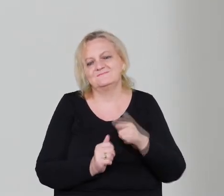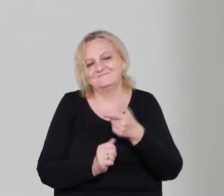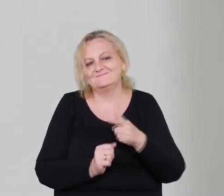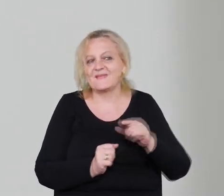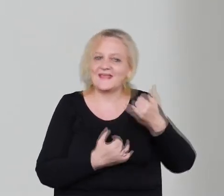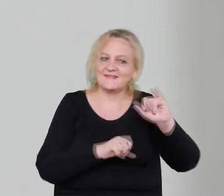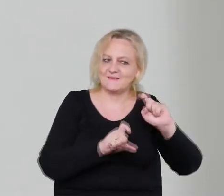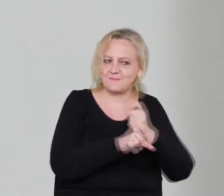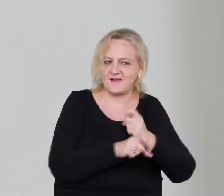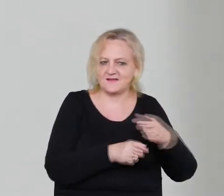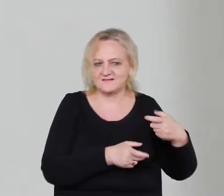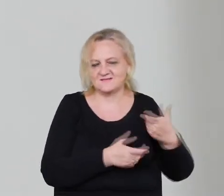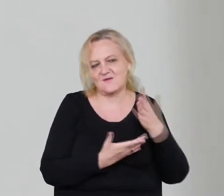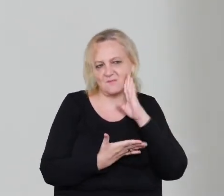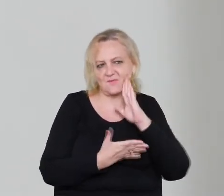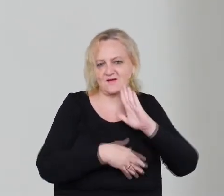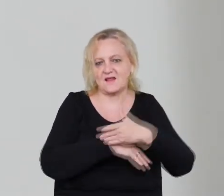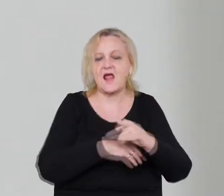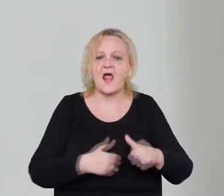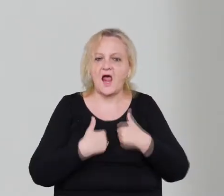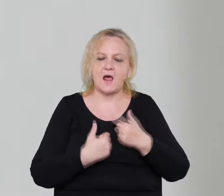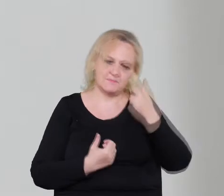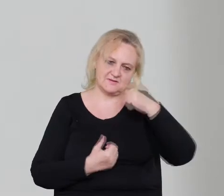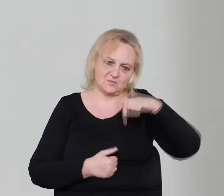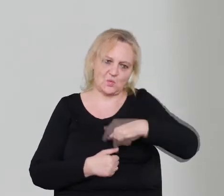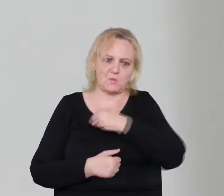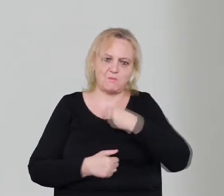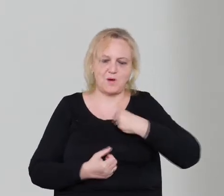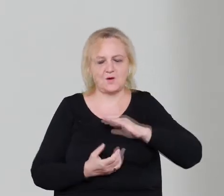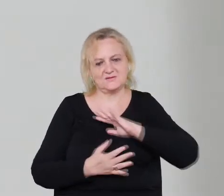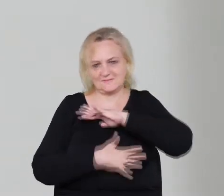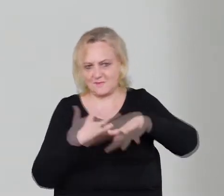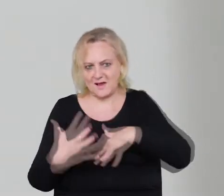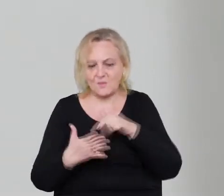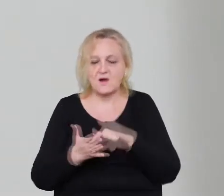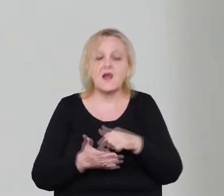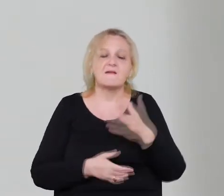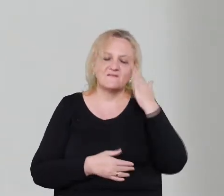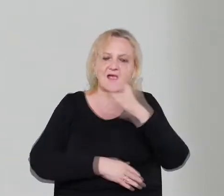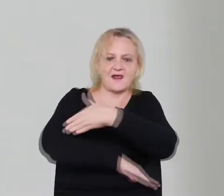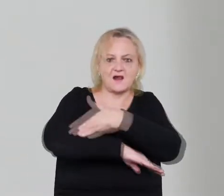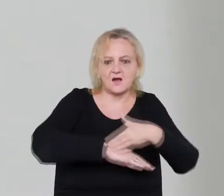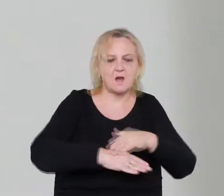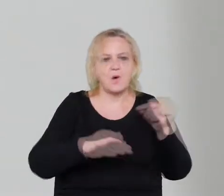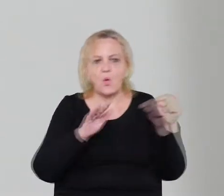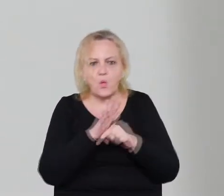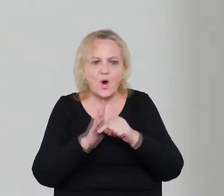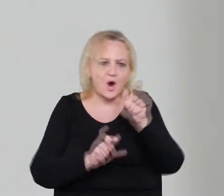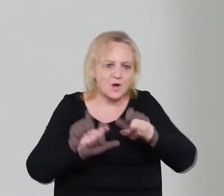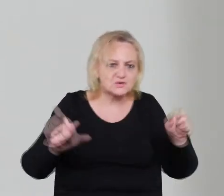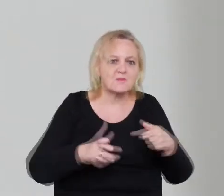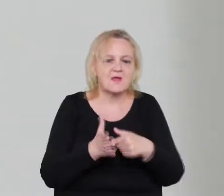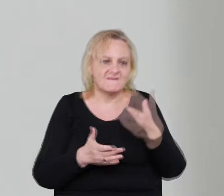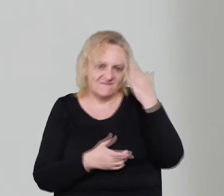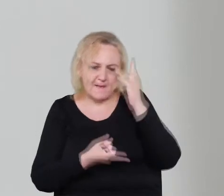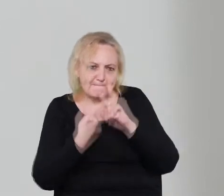dążą trochę do destabilizacji ci tego co się dzieje u nas wiadomo że w momencie w którym w Polsce jakby jeszcze na granicy pojawią się uchodźcy wszyscy wiemy co będzie się